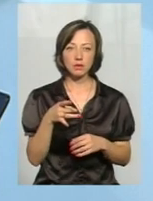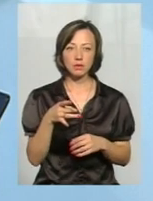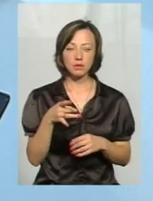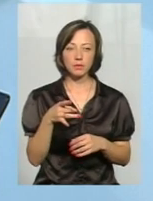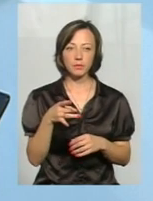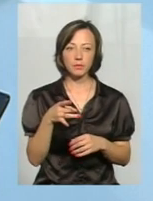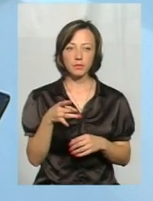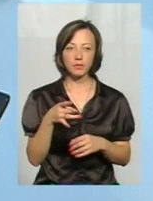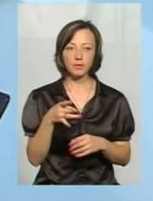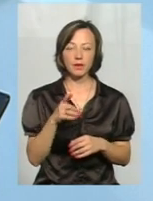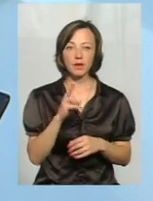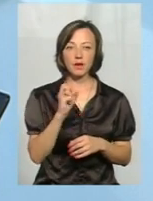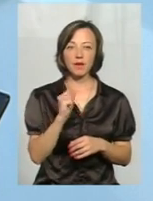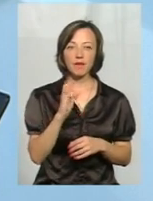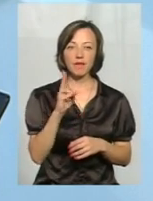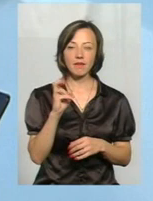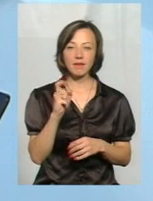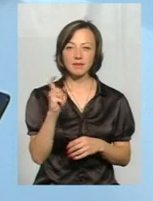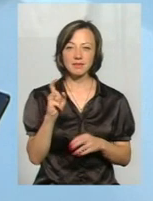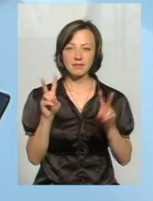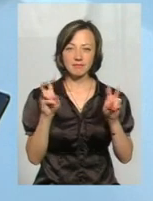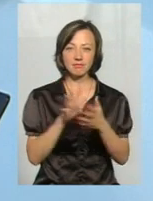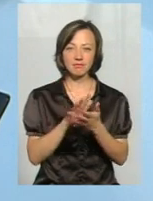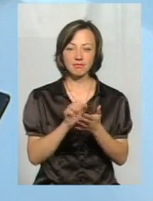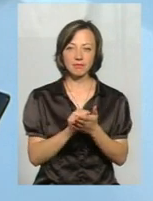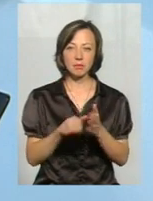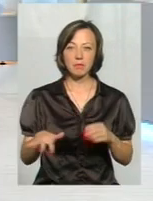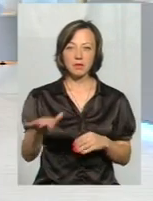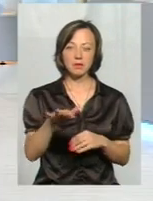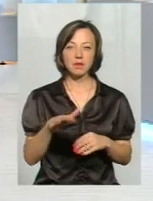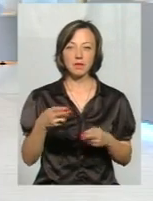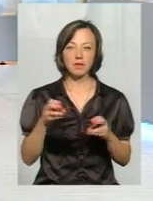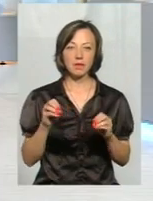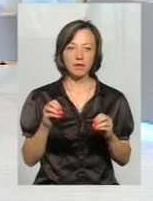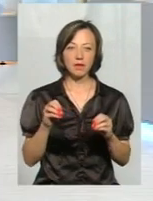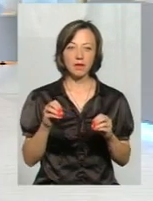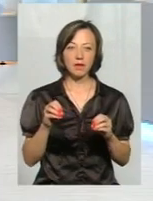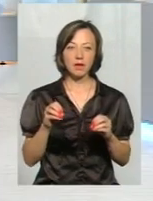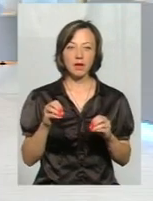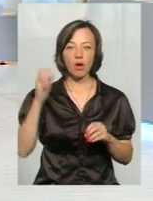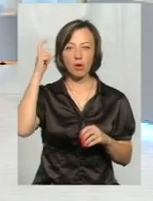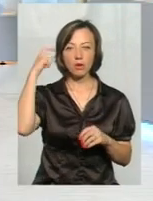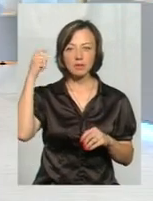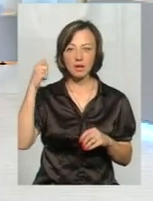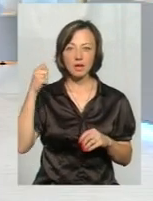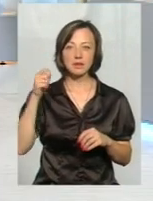цей Кавказ, я його називаю, так у нас в Хмельницькому цей масив називається, де вулиці провулок Козацький,